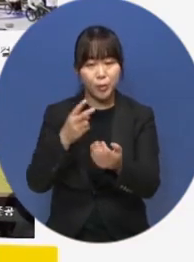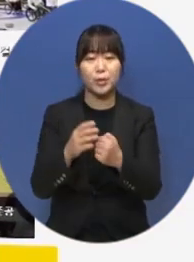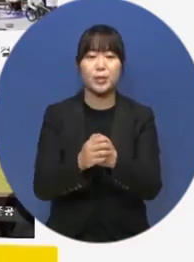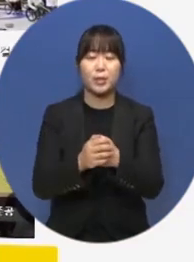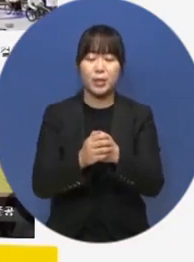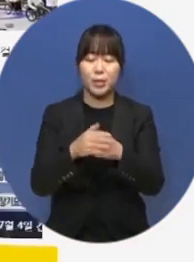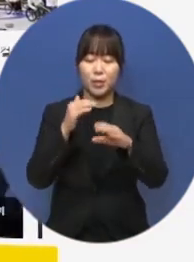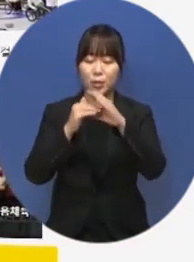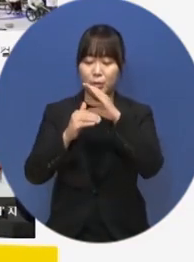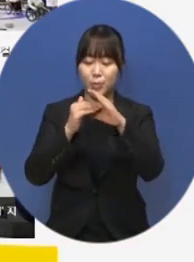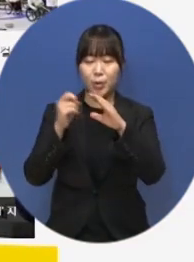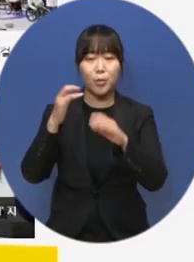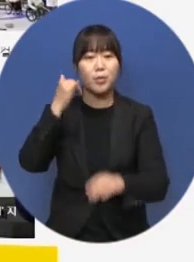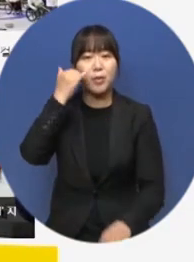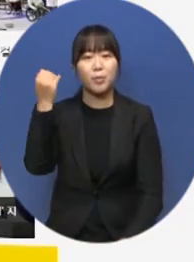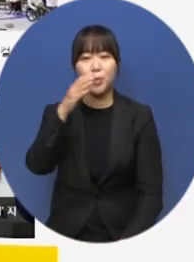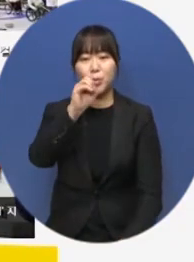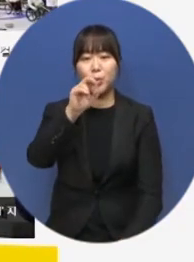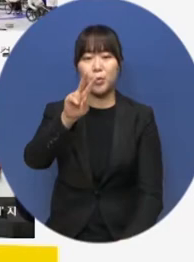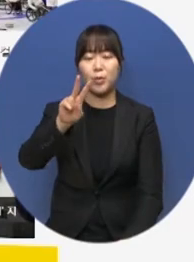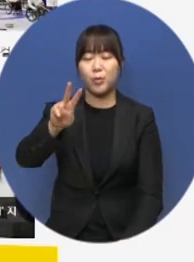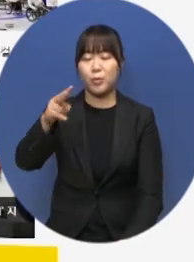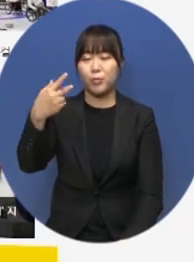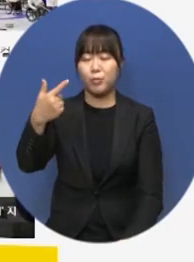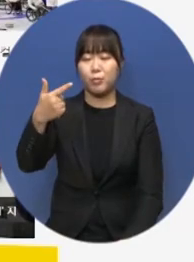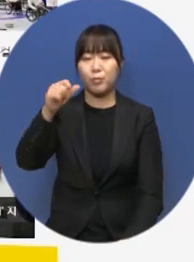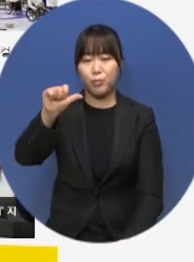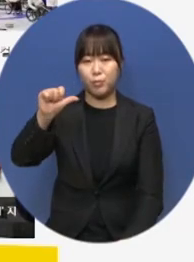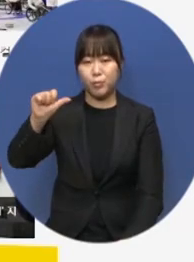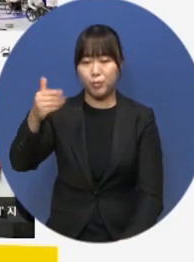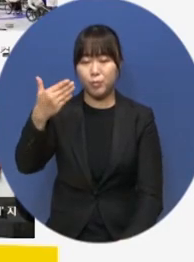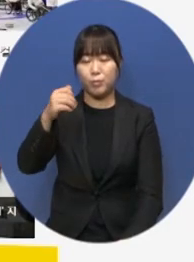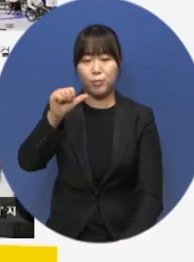홈페이지 또는 전자우편 전화번호